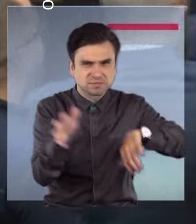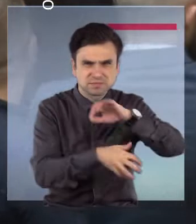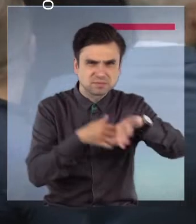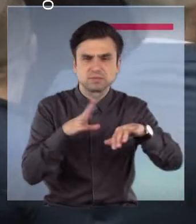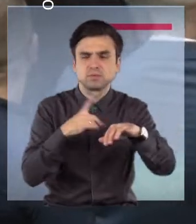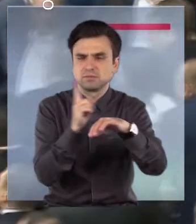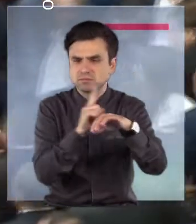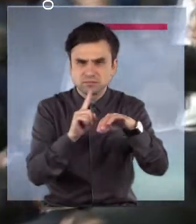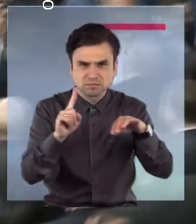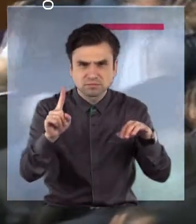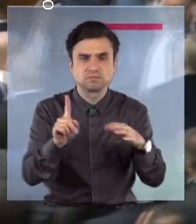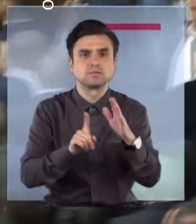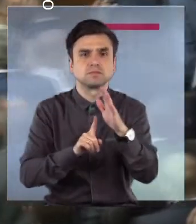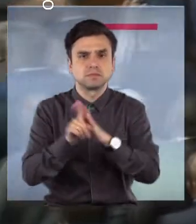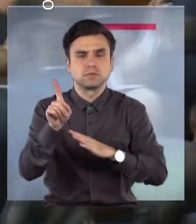супроводжували криками «Ганьба!».